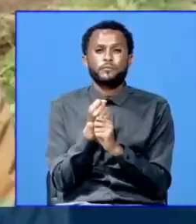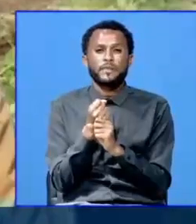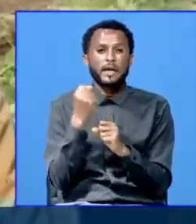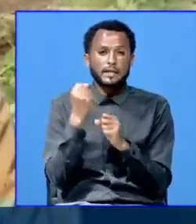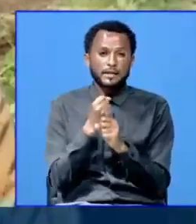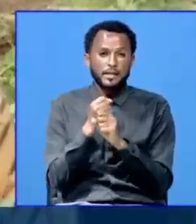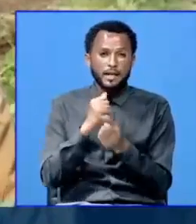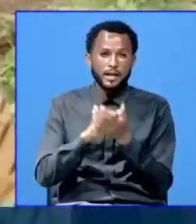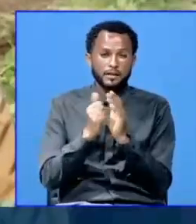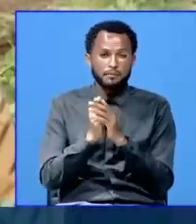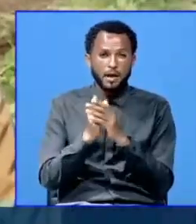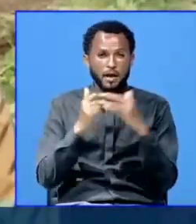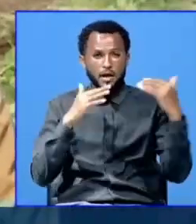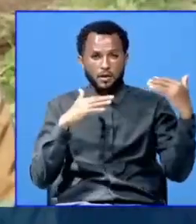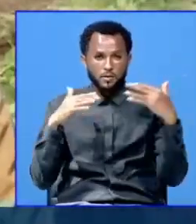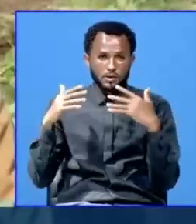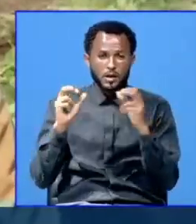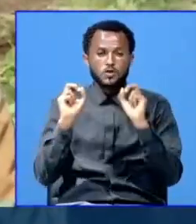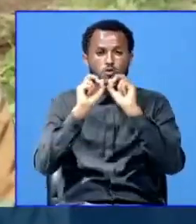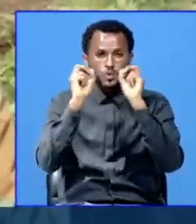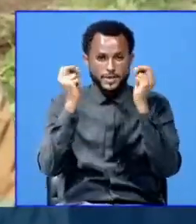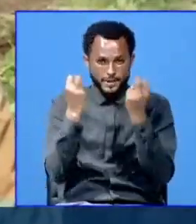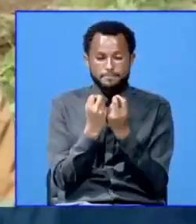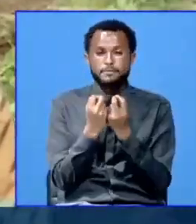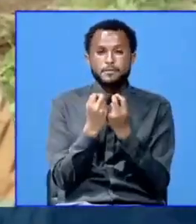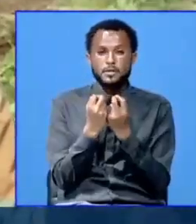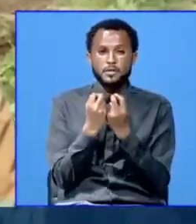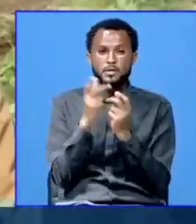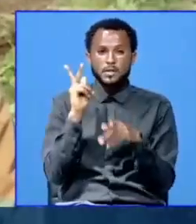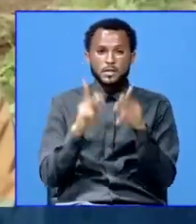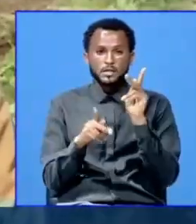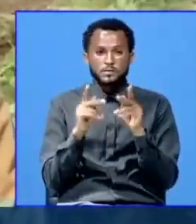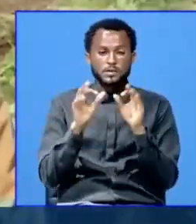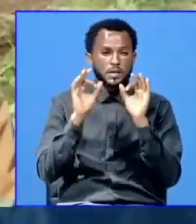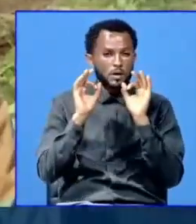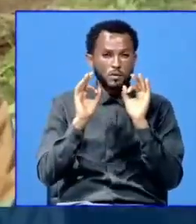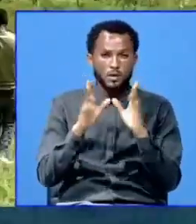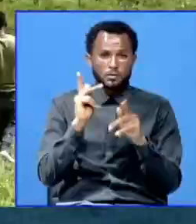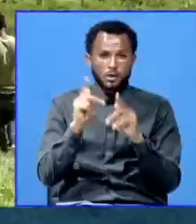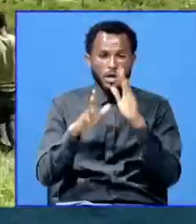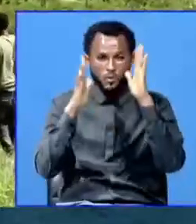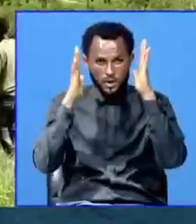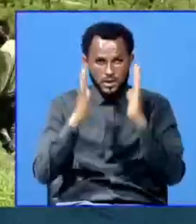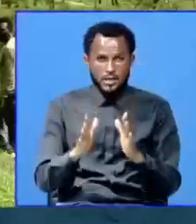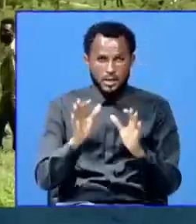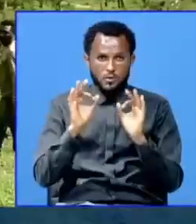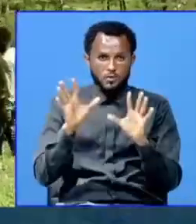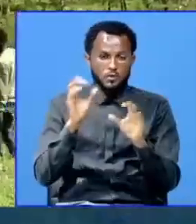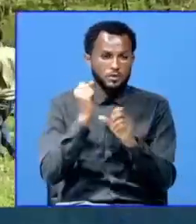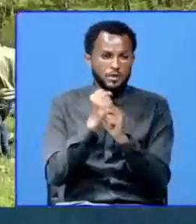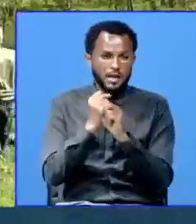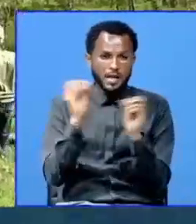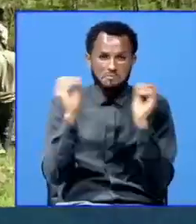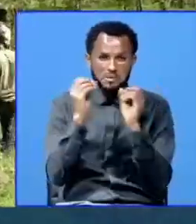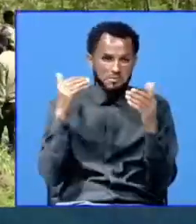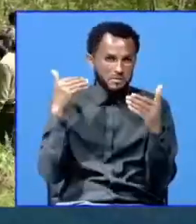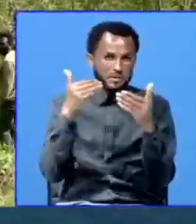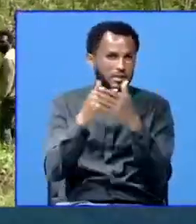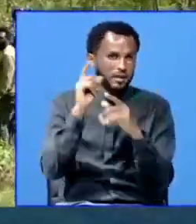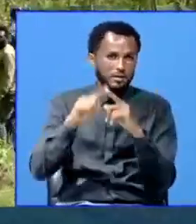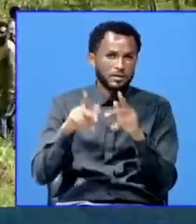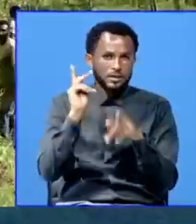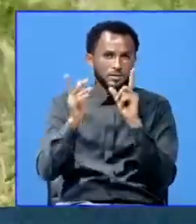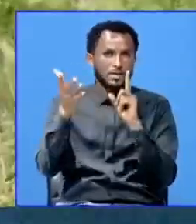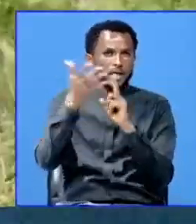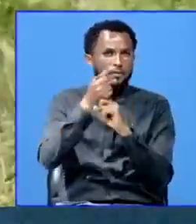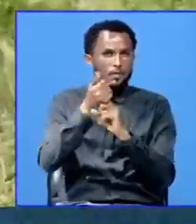الناس رحنا ون نواقع نودب هزب زي ولو هزوا ونس زي ولو سرح منم كبس حكا سلا زي خل هزب خي حزكا